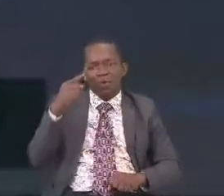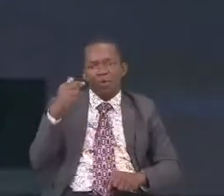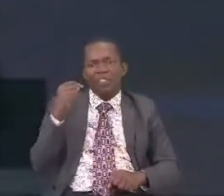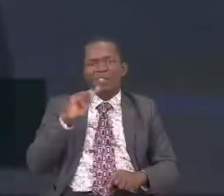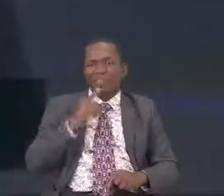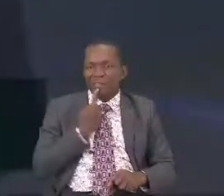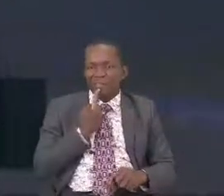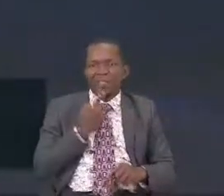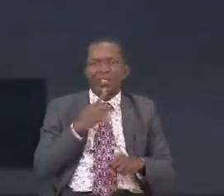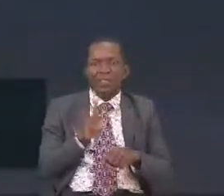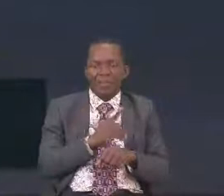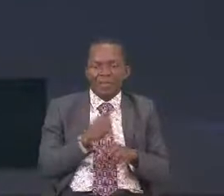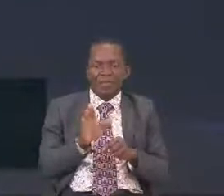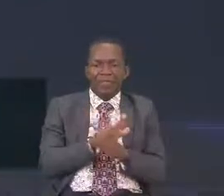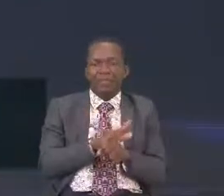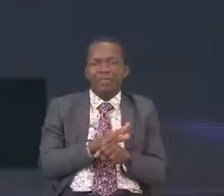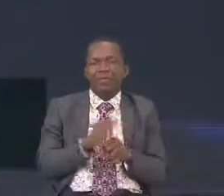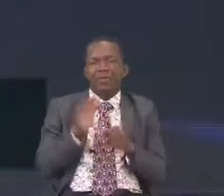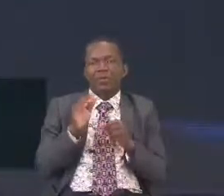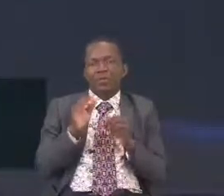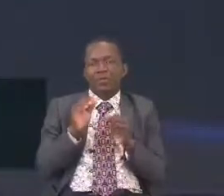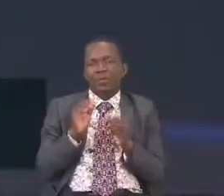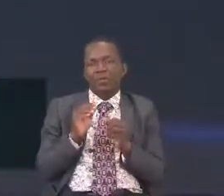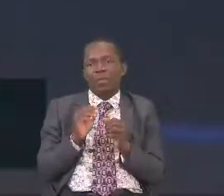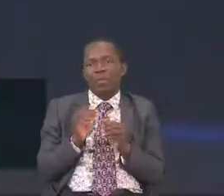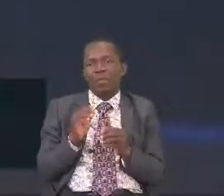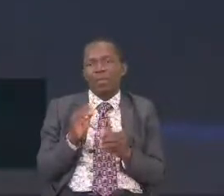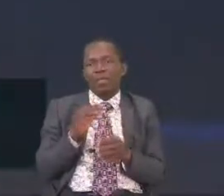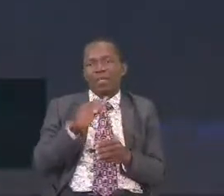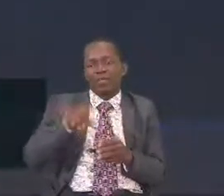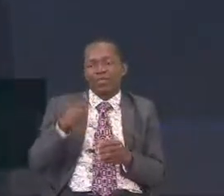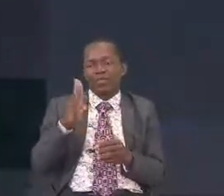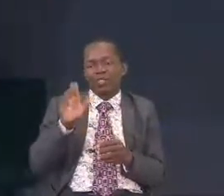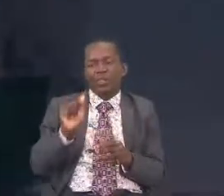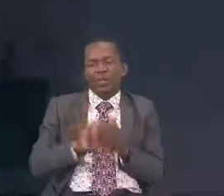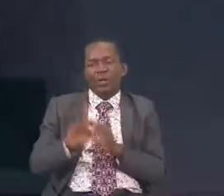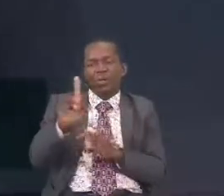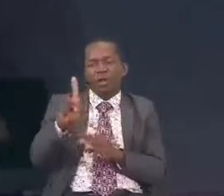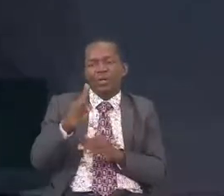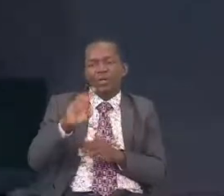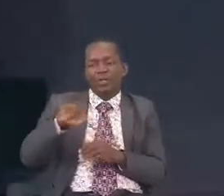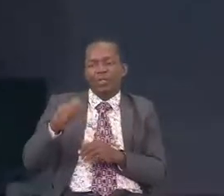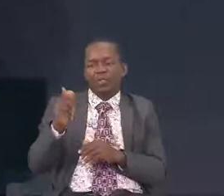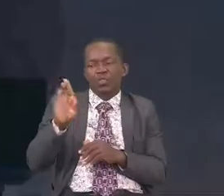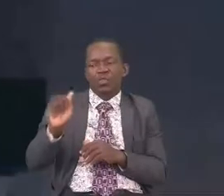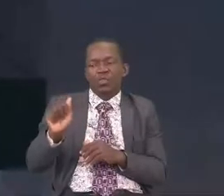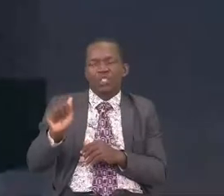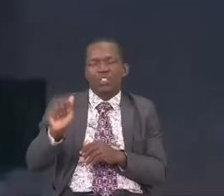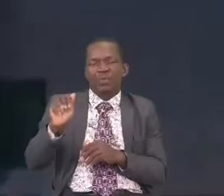Josué 1, verset 5. Nul ne tiendra devant toi tous les jours de ta